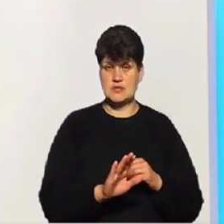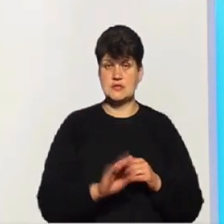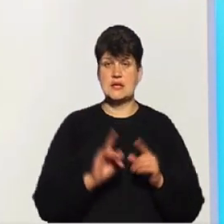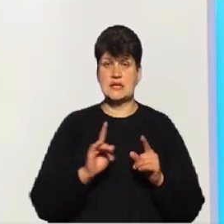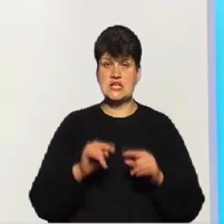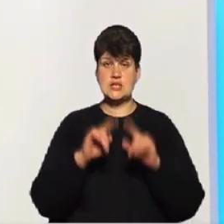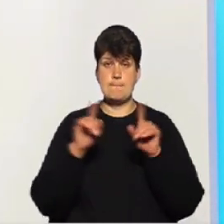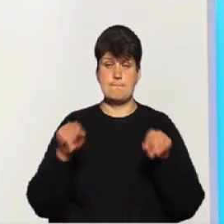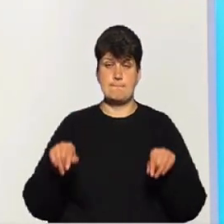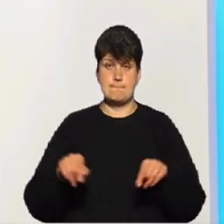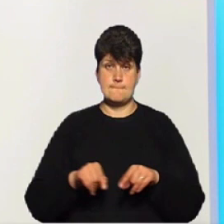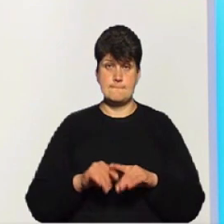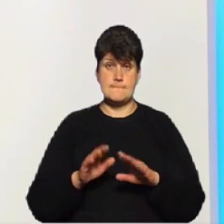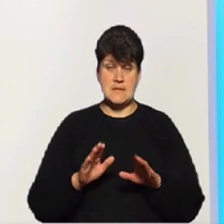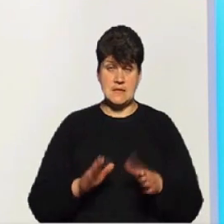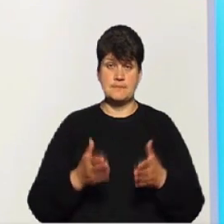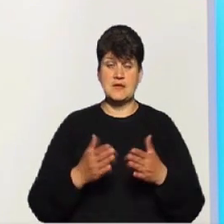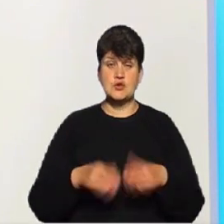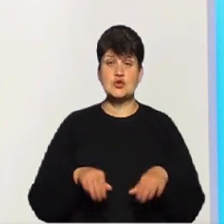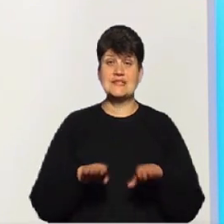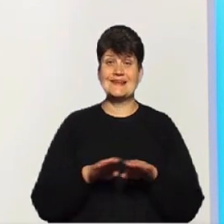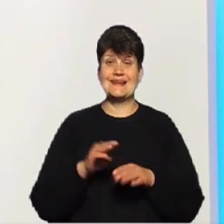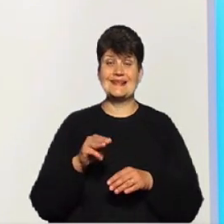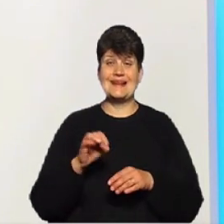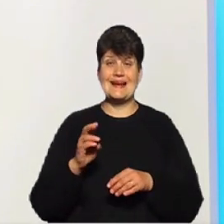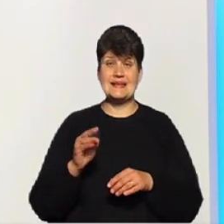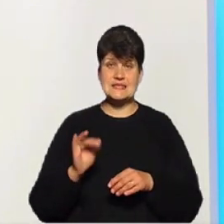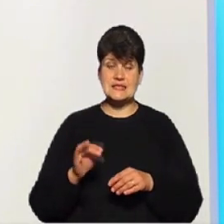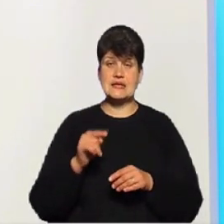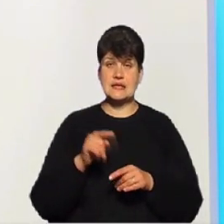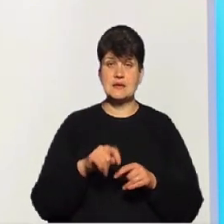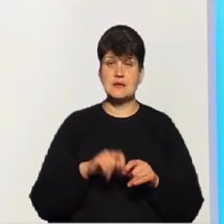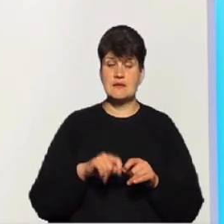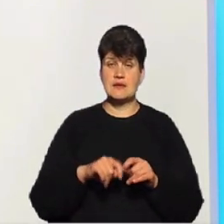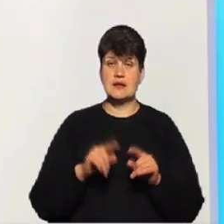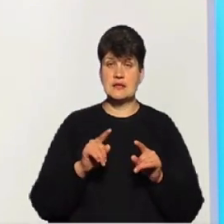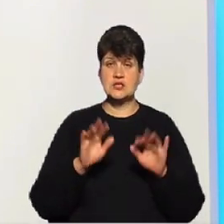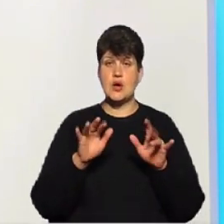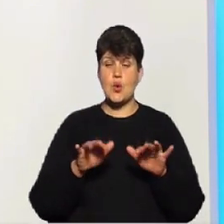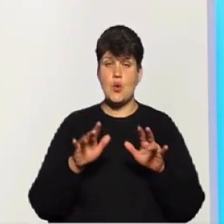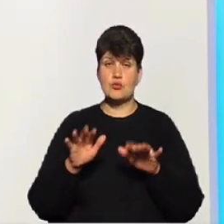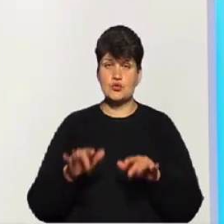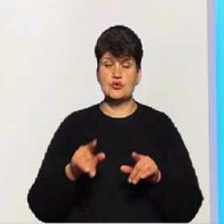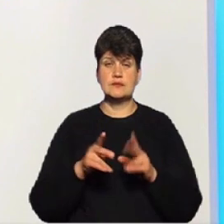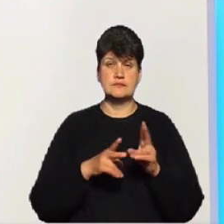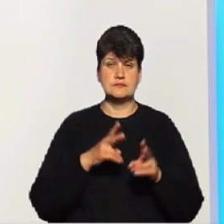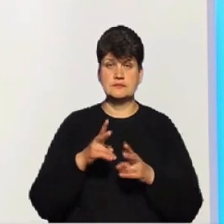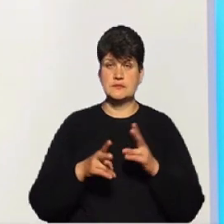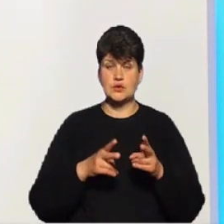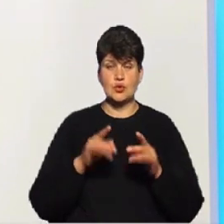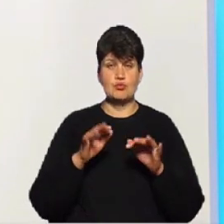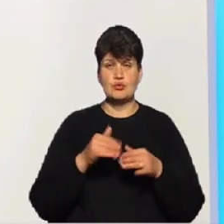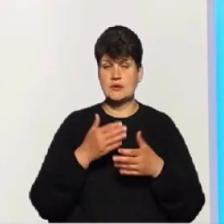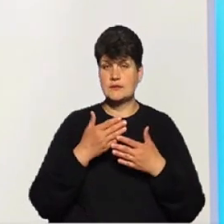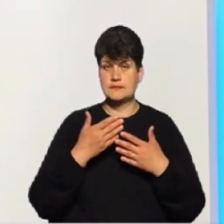лише по бланках. Ну і якщо закриті тести, це бланк А, їх перевіряє виключно комп'ютер, то там претензій, в принципі, до комп'ютера